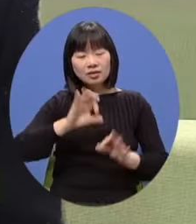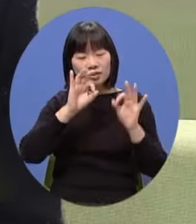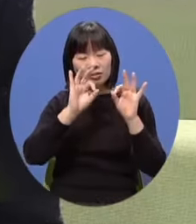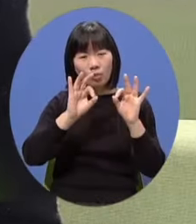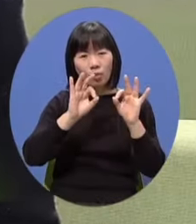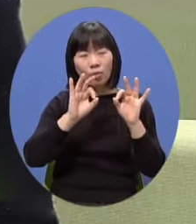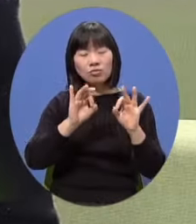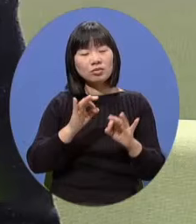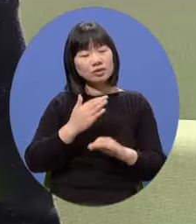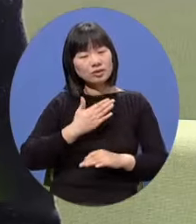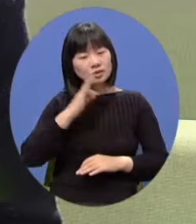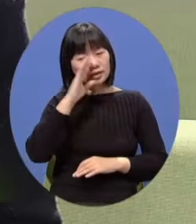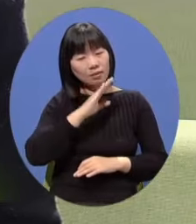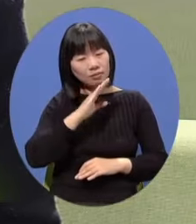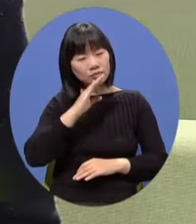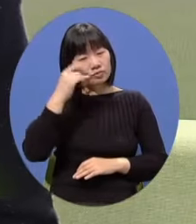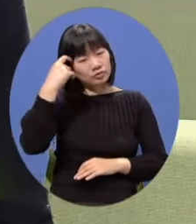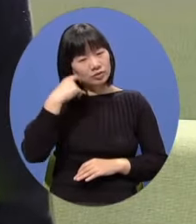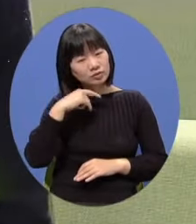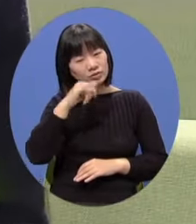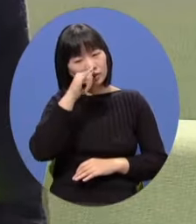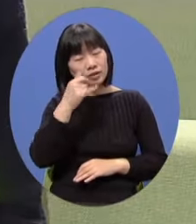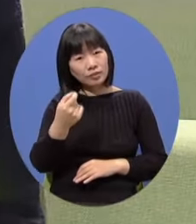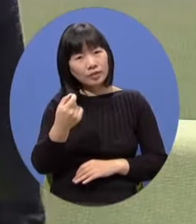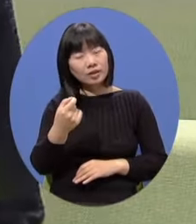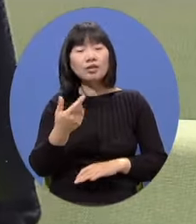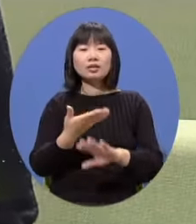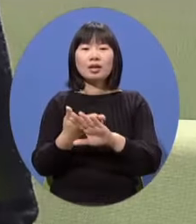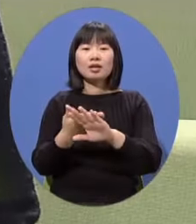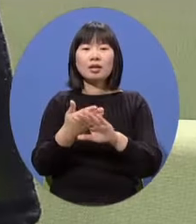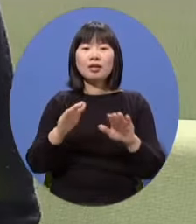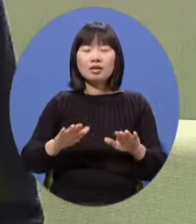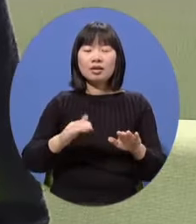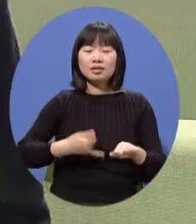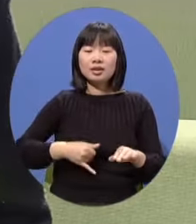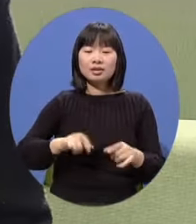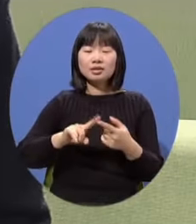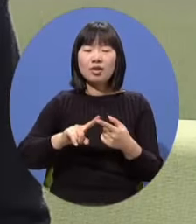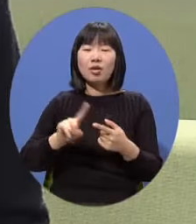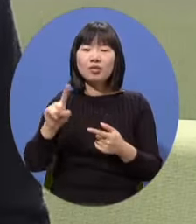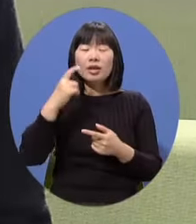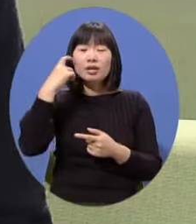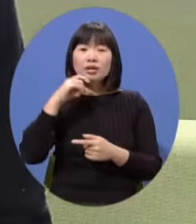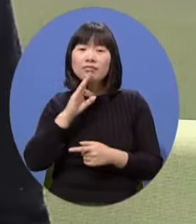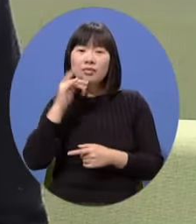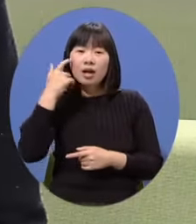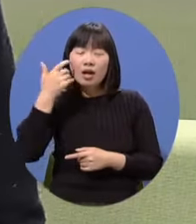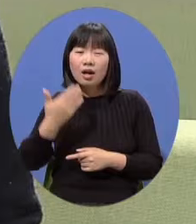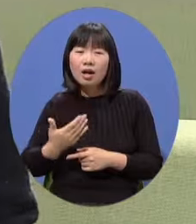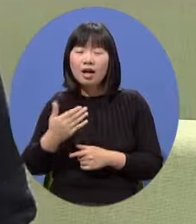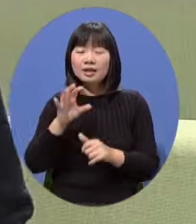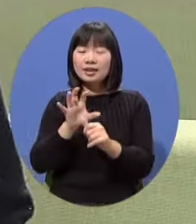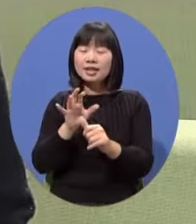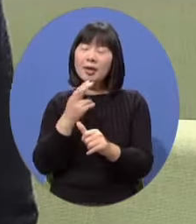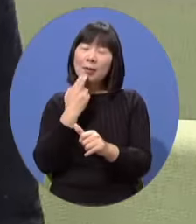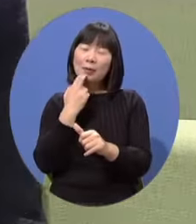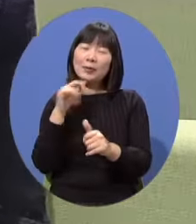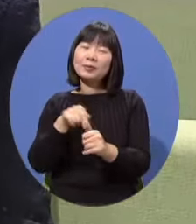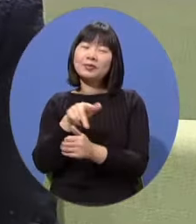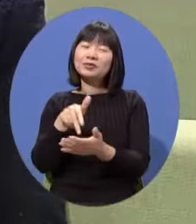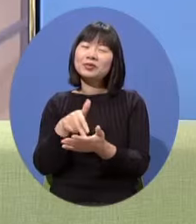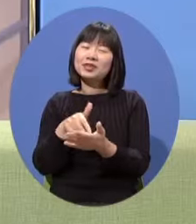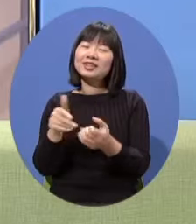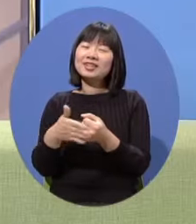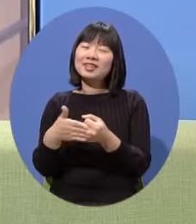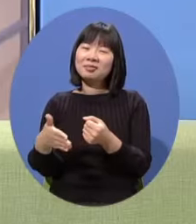보니까 뭔가 안 좋은 일이 있었나 보다. 요거는 되게 달라요. 그럼 아이는 일단 어떤 느낌이 되냐면 좀 야단 안 칠 분위기야? 이런